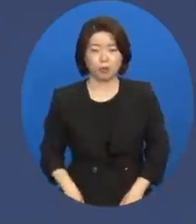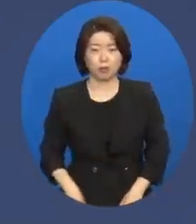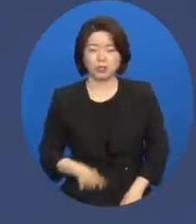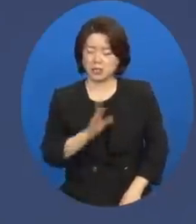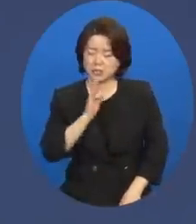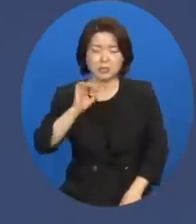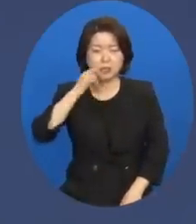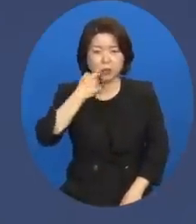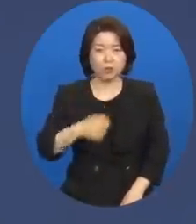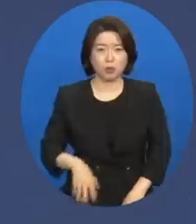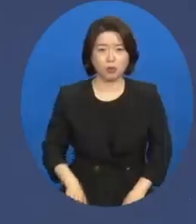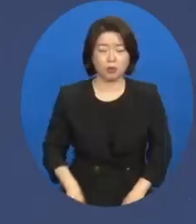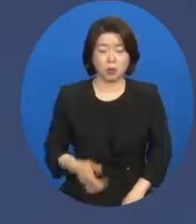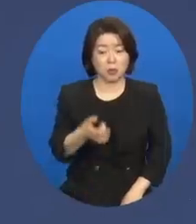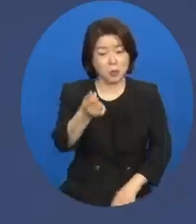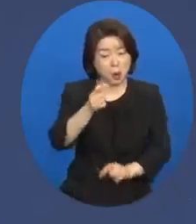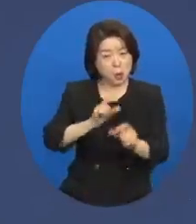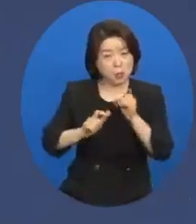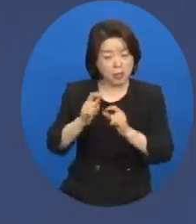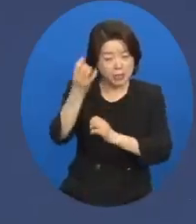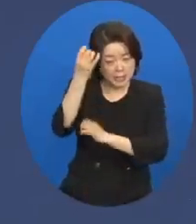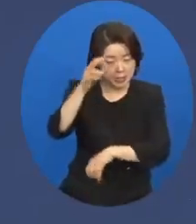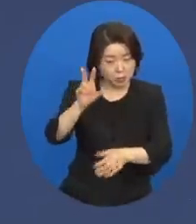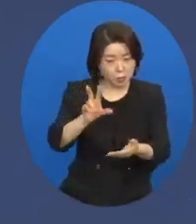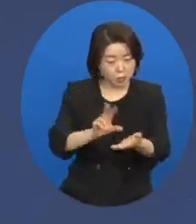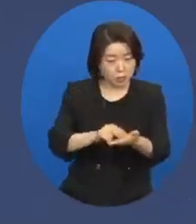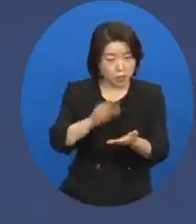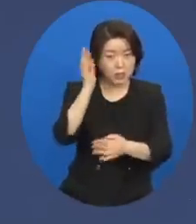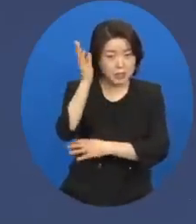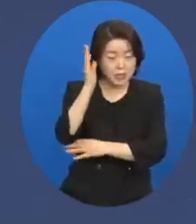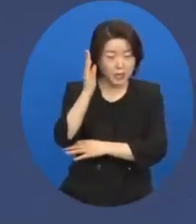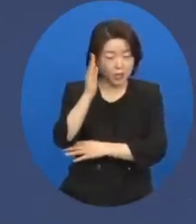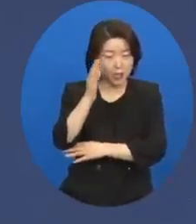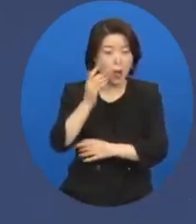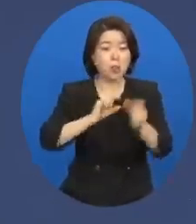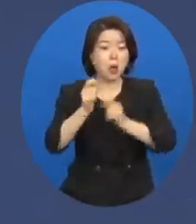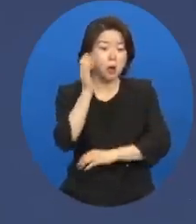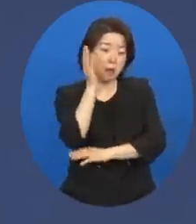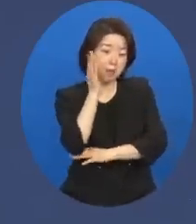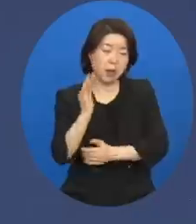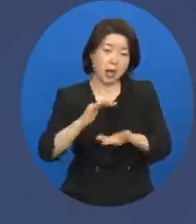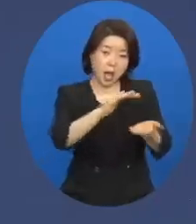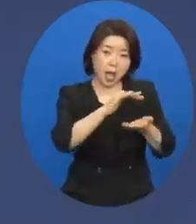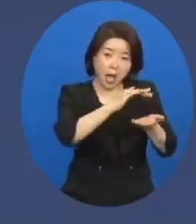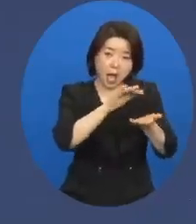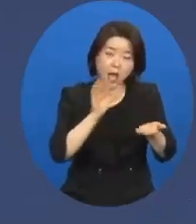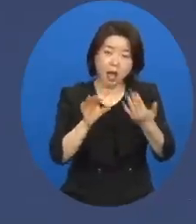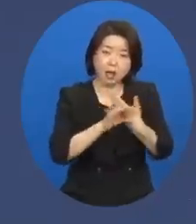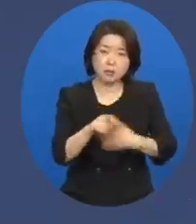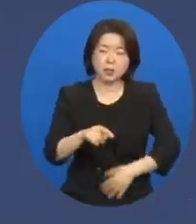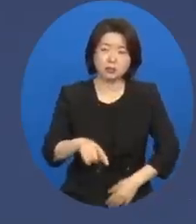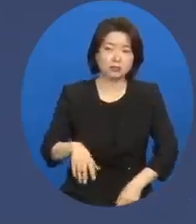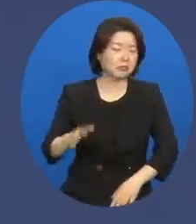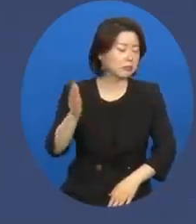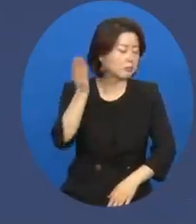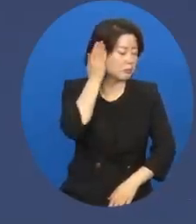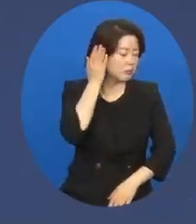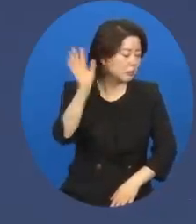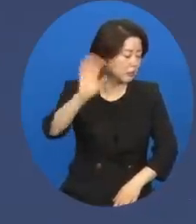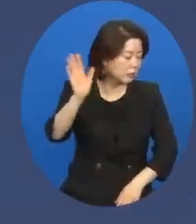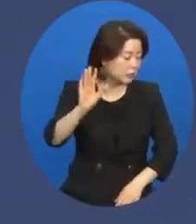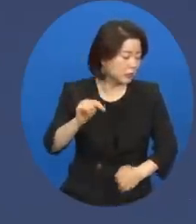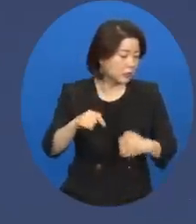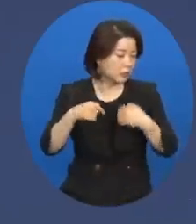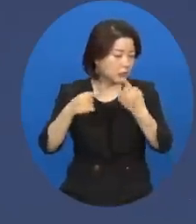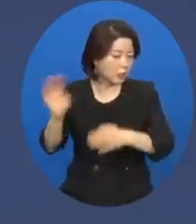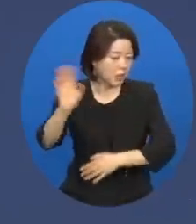어려워요. 조금만 더 본질적인 얘기를 자꾸만 들이대기 시작하면 그러면 딱 귀를 막고 안 나오면 되는